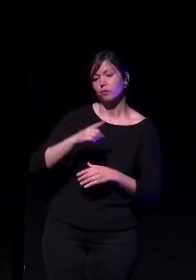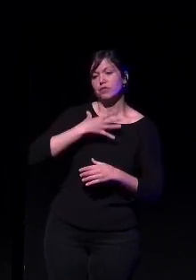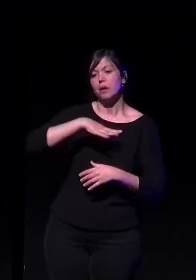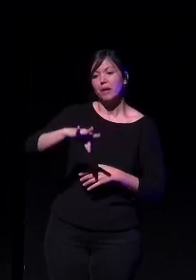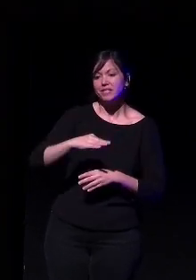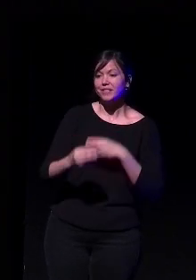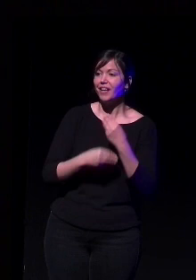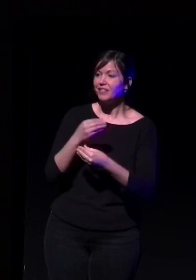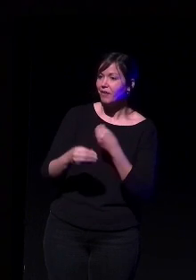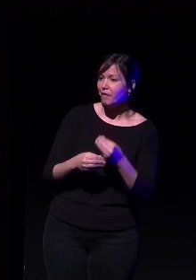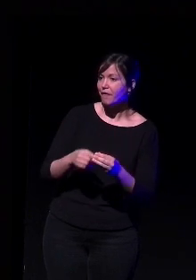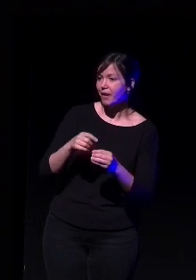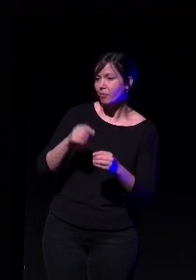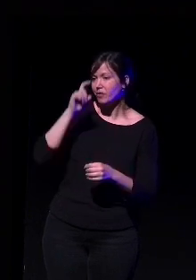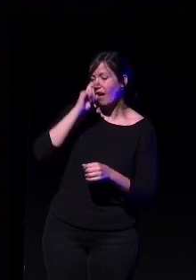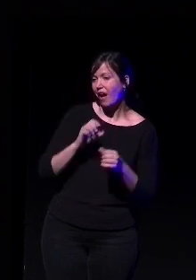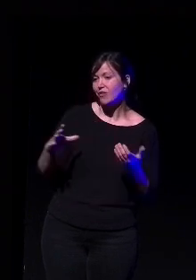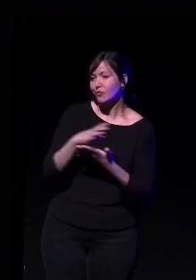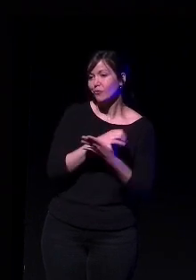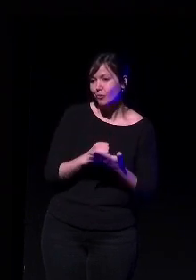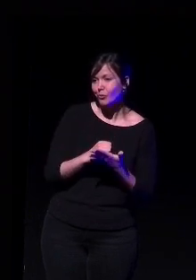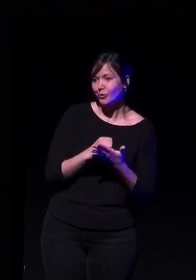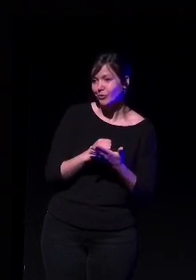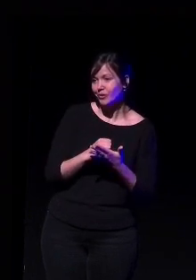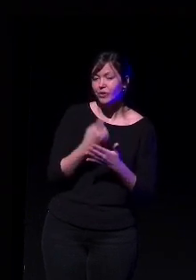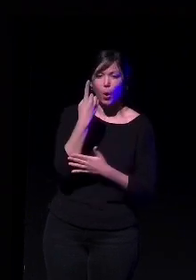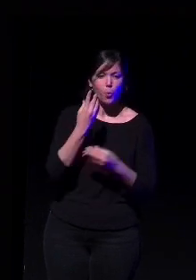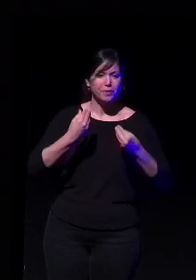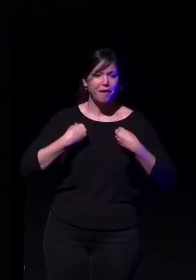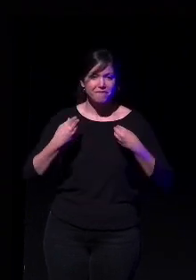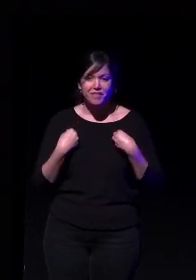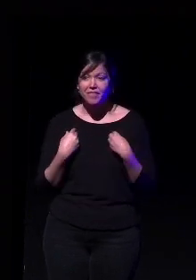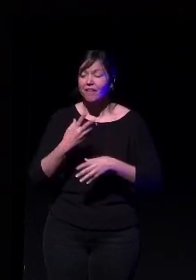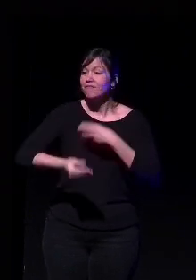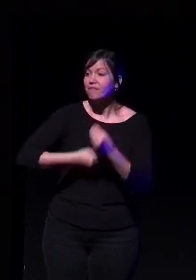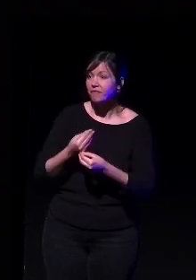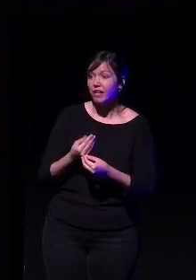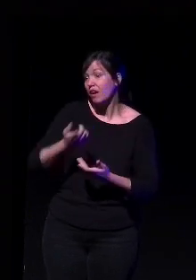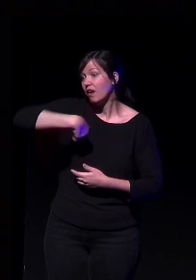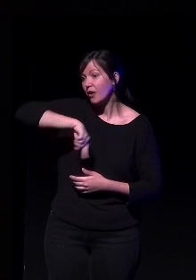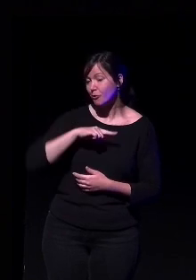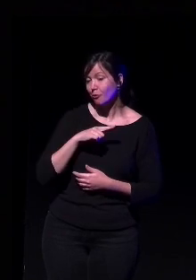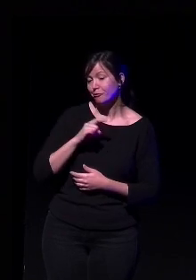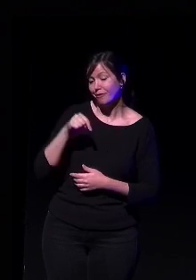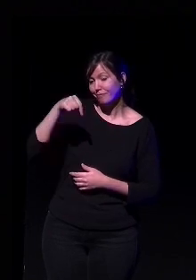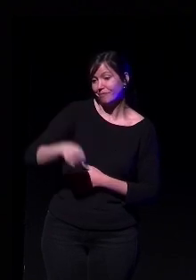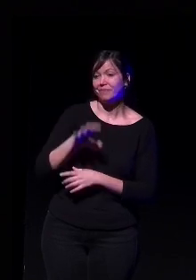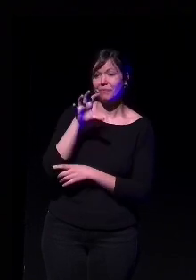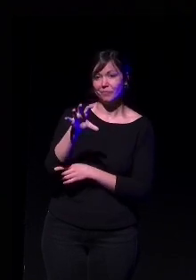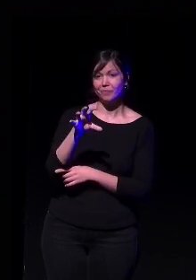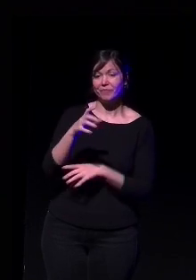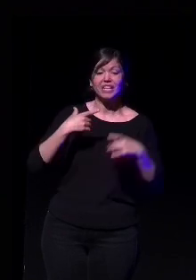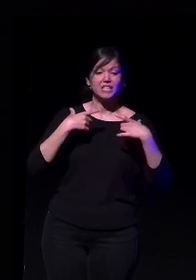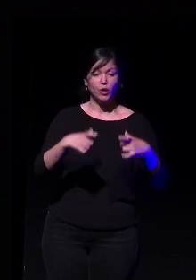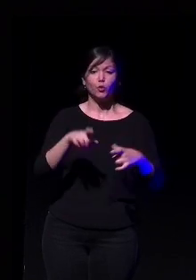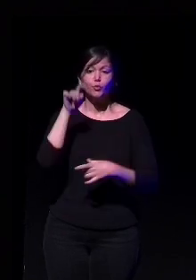heu desenvolupat al llarg de l'any, al llarg de molts anys, al llarg d'una vida també, doncs a la nostra demarcació, al nostre sector,